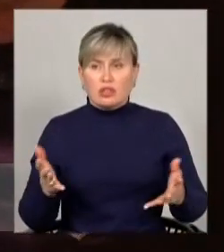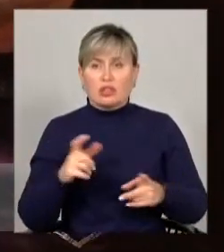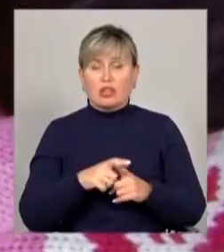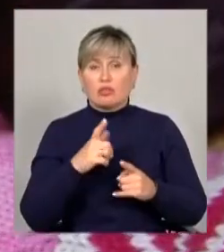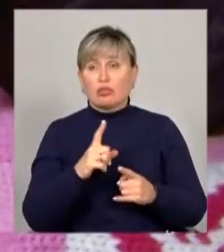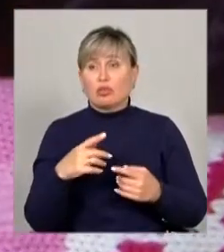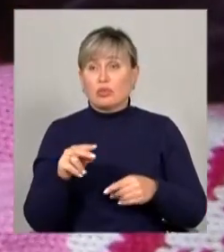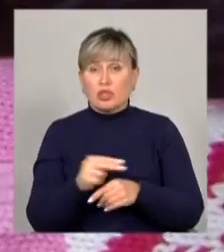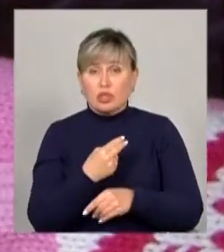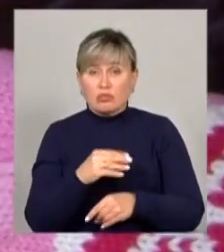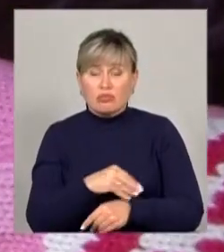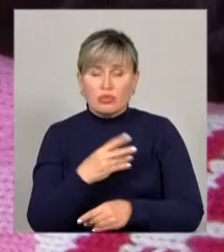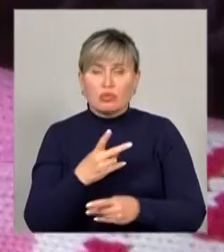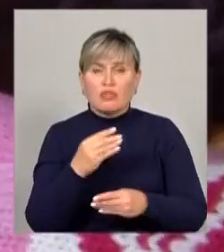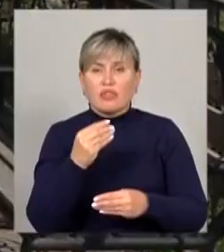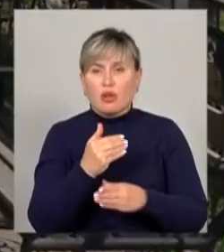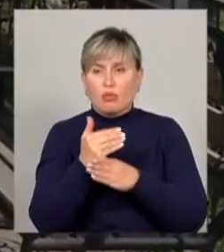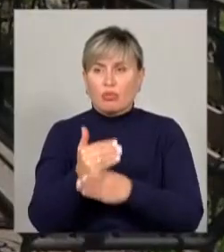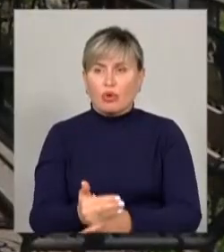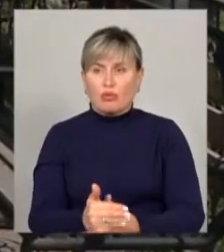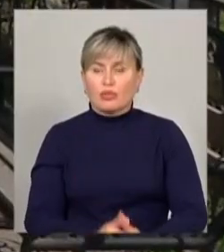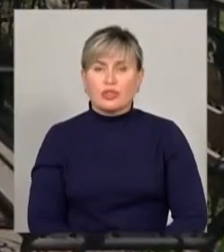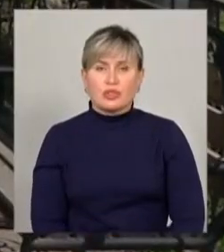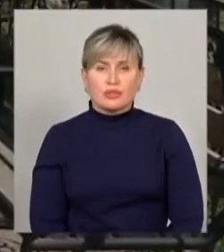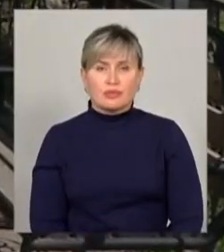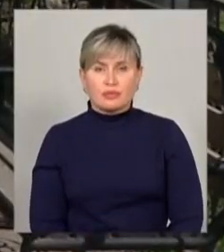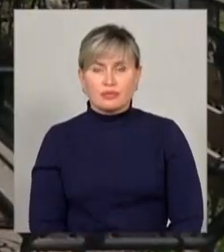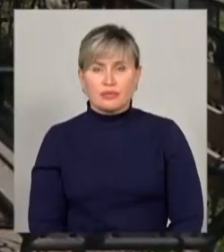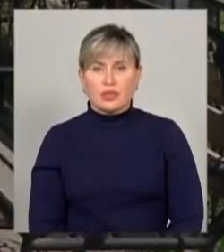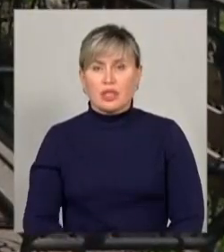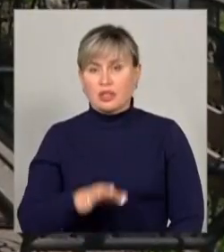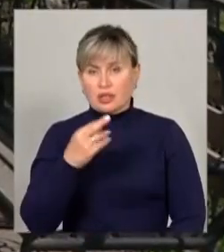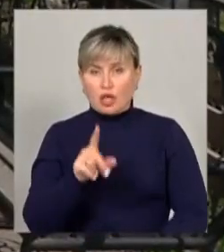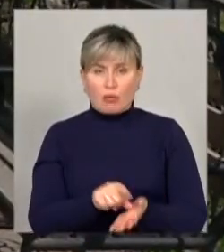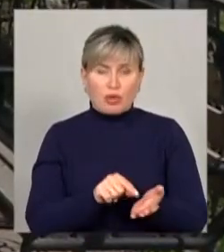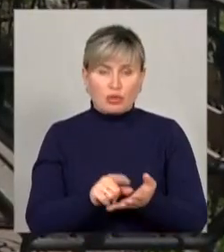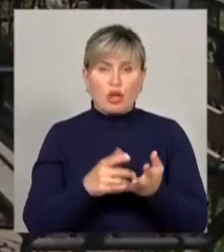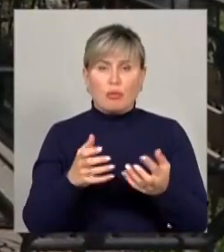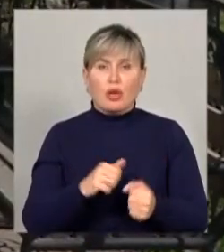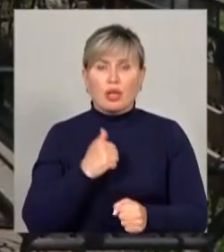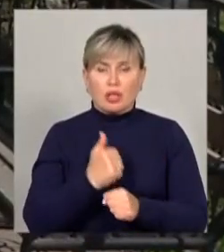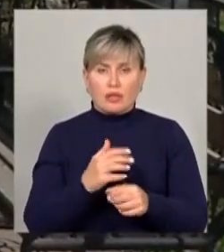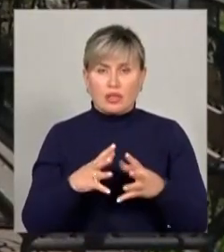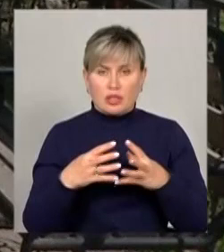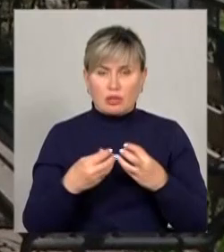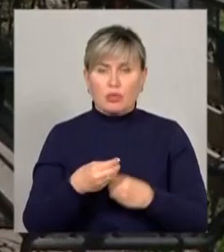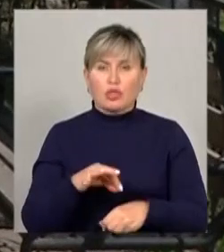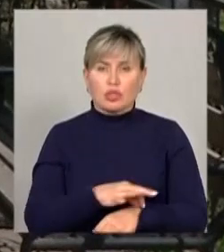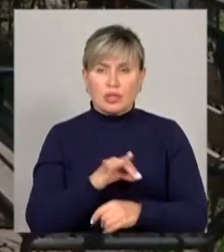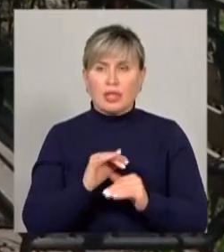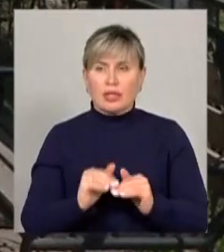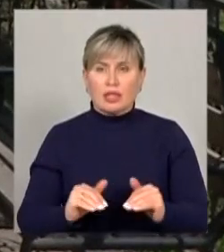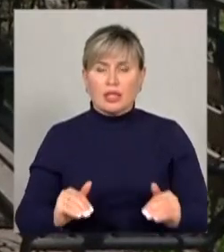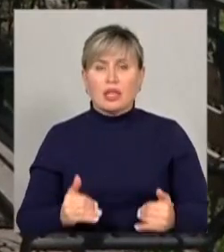чтобы исцелить жену, нужна финансовая помощь. Социальное пособие получит глава семейства, его жена Хундус и дети.